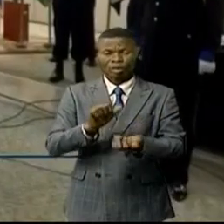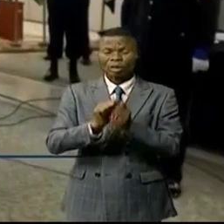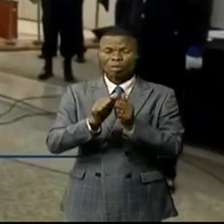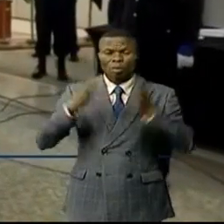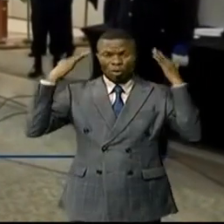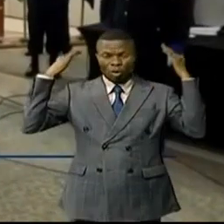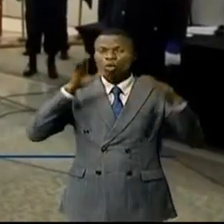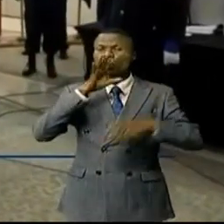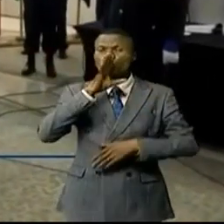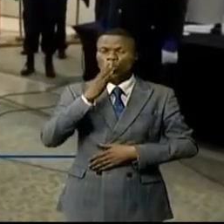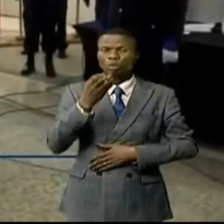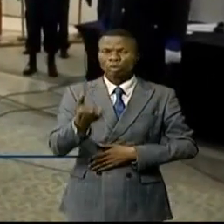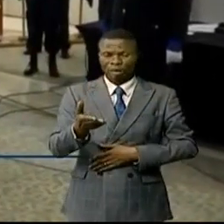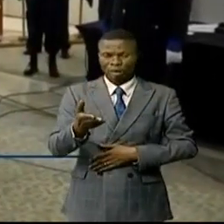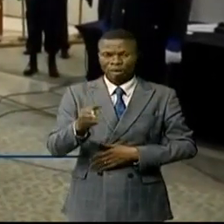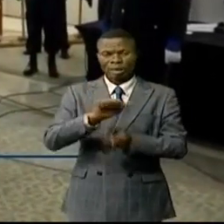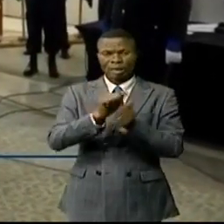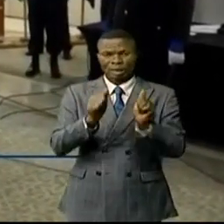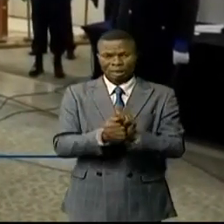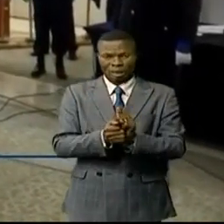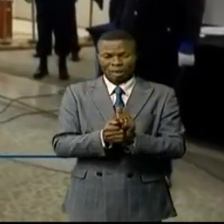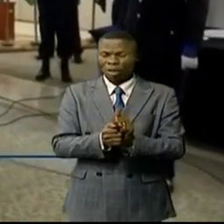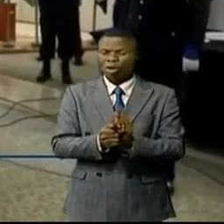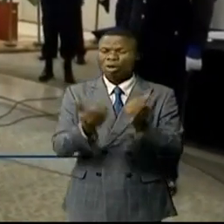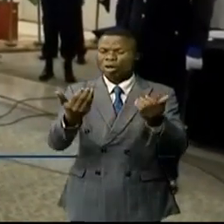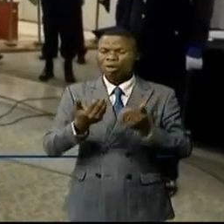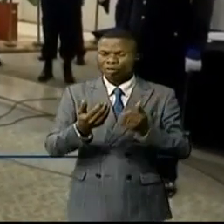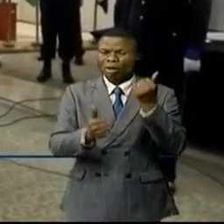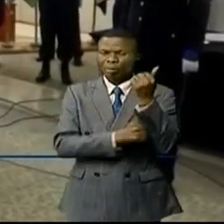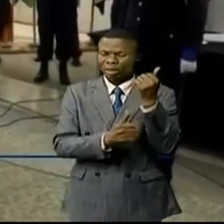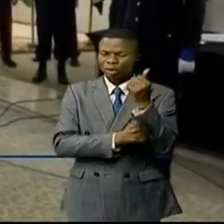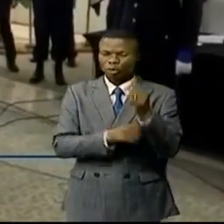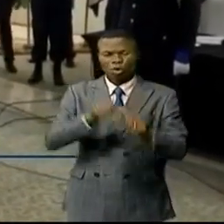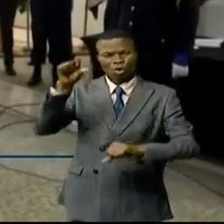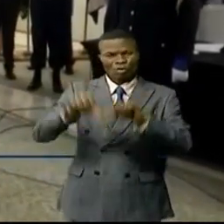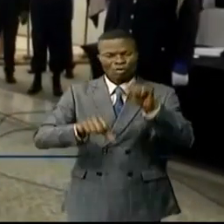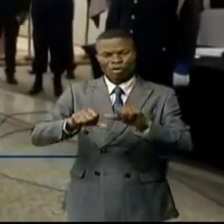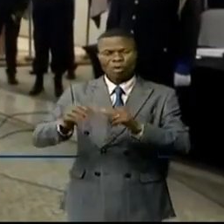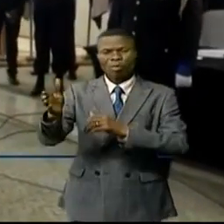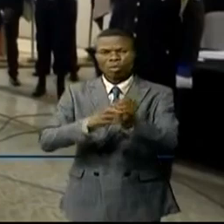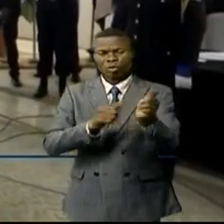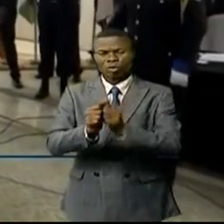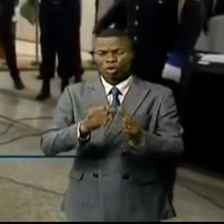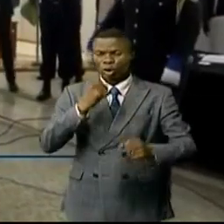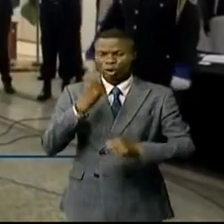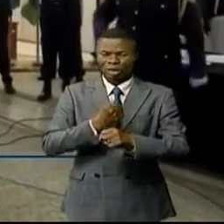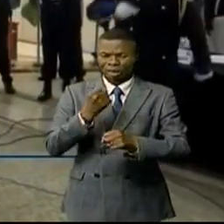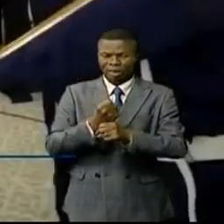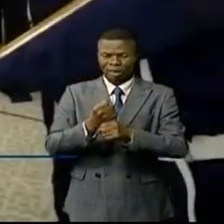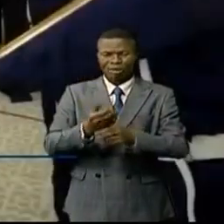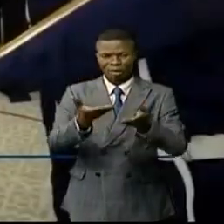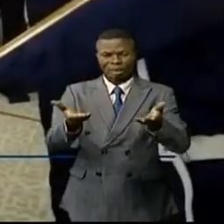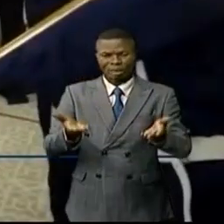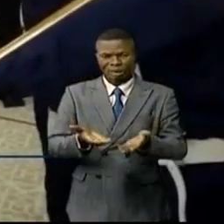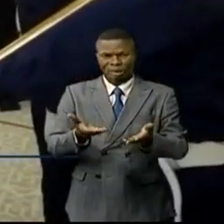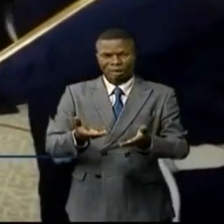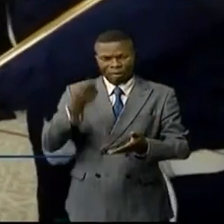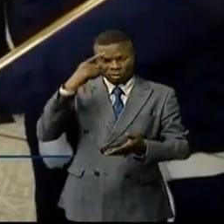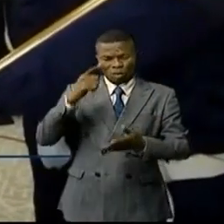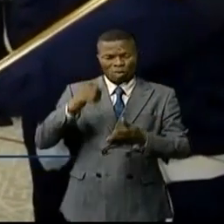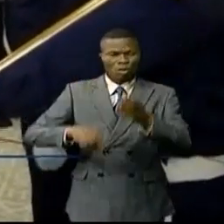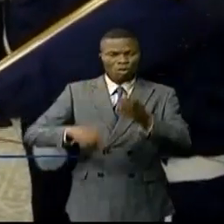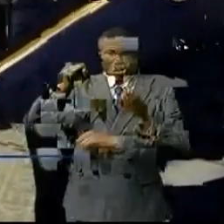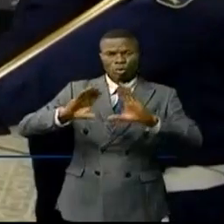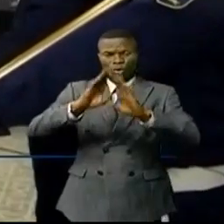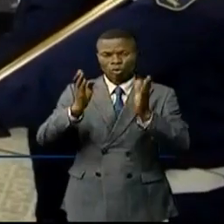manipulation et de la volonté délibérée de nuire à cet effort collectif que nous devons mettre en place pour lutter